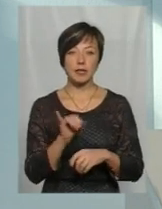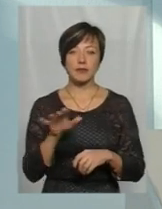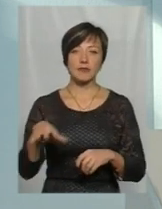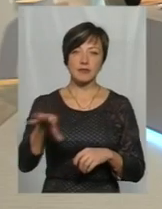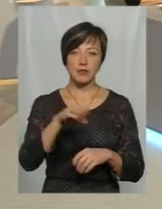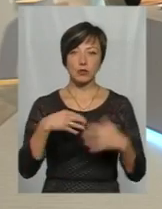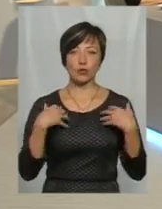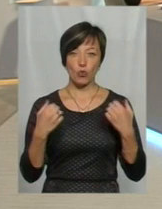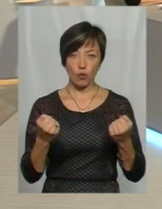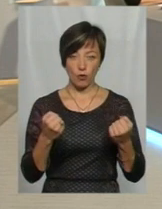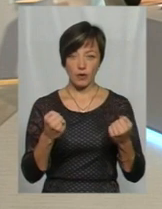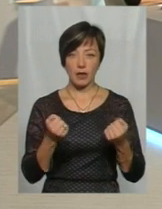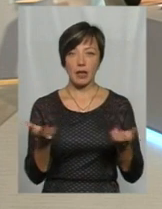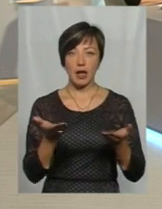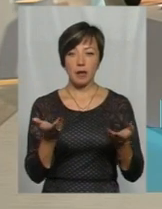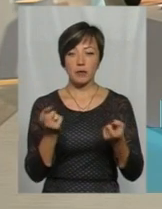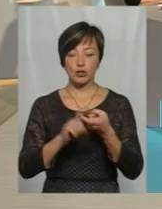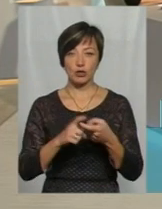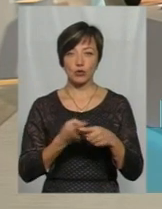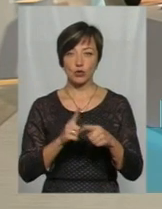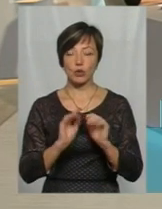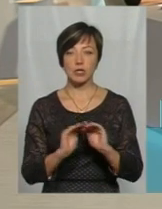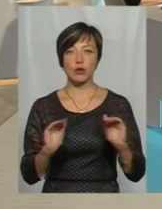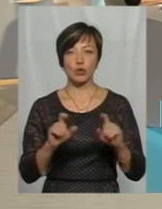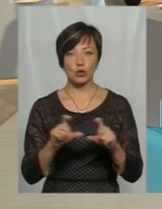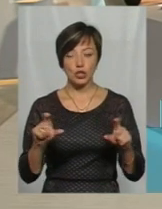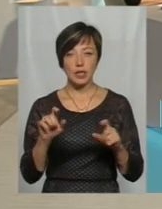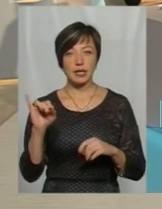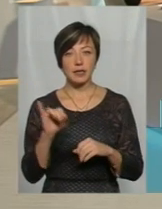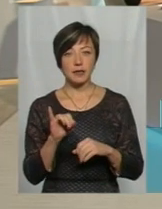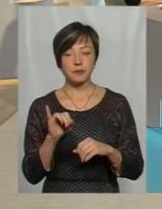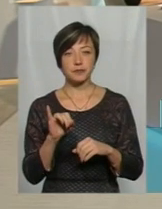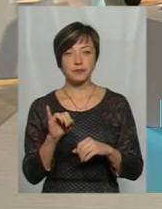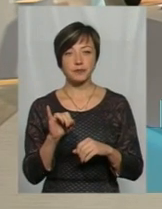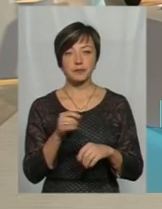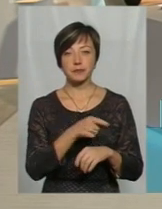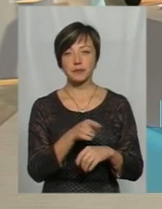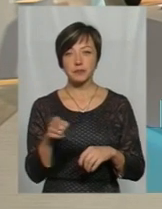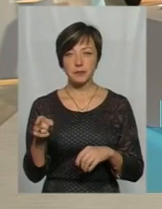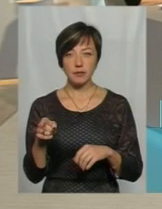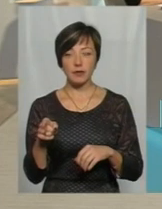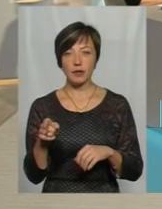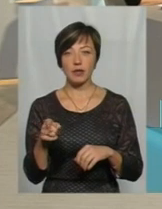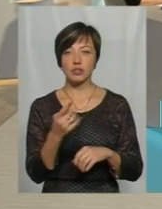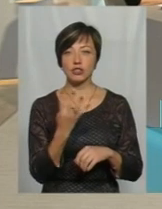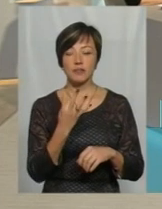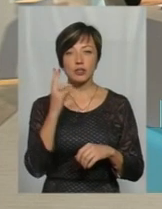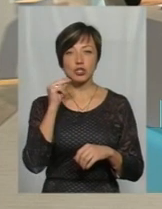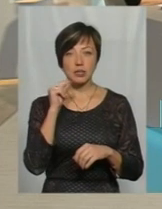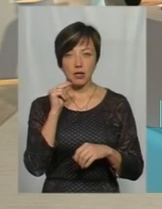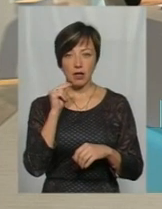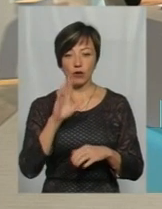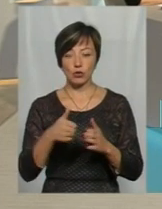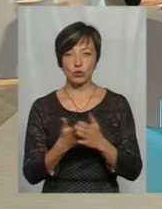всіх здорових, які причетні до цього садочка. І за цей період часу, з 4 числа